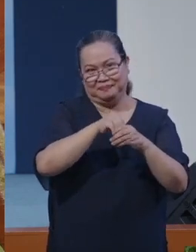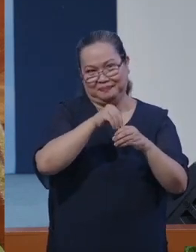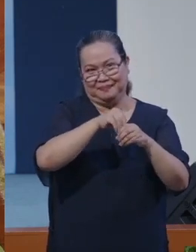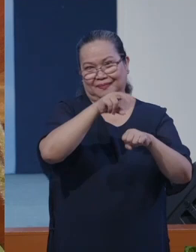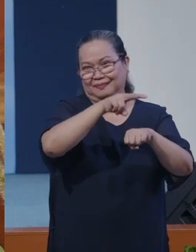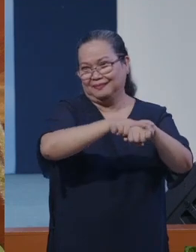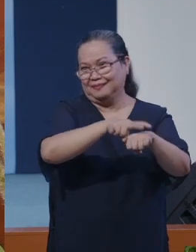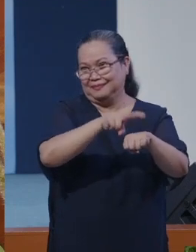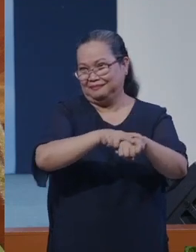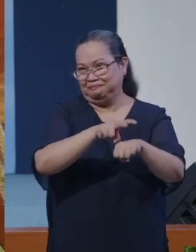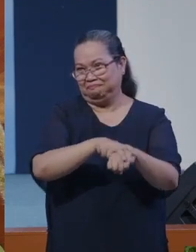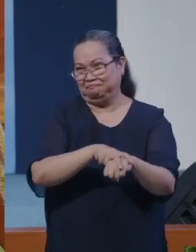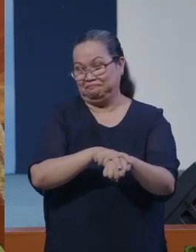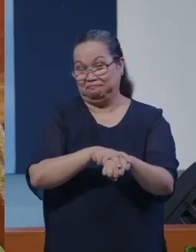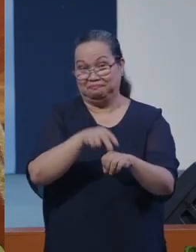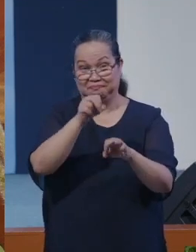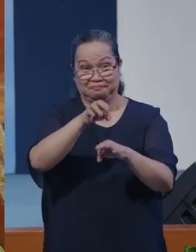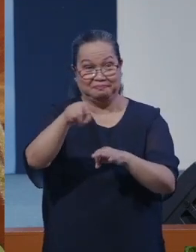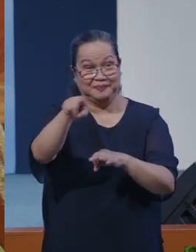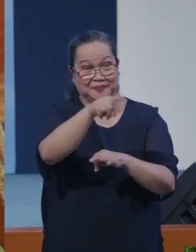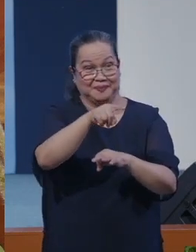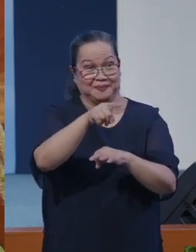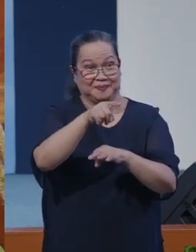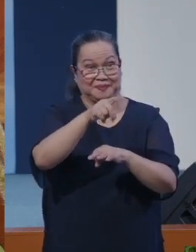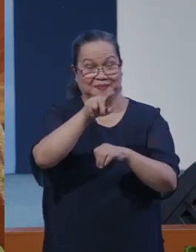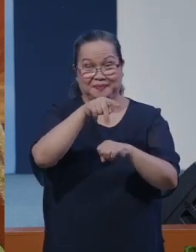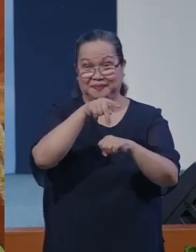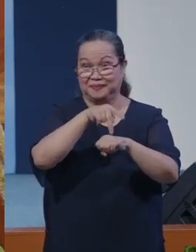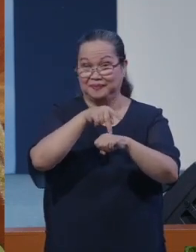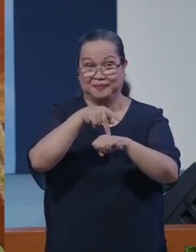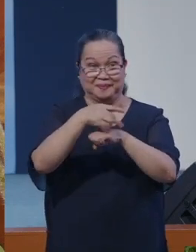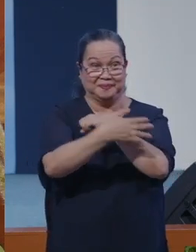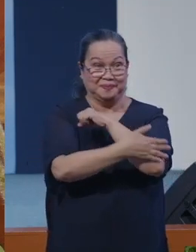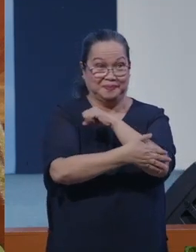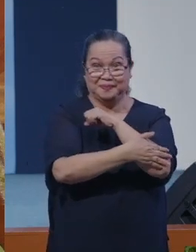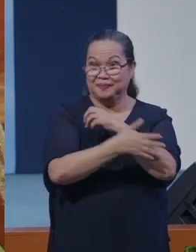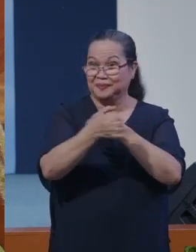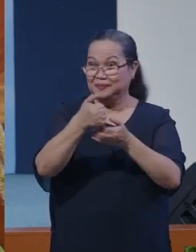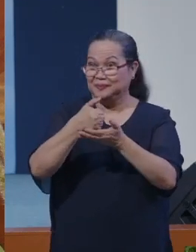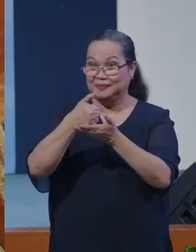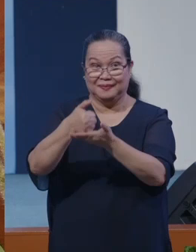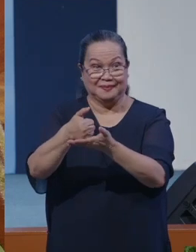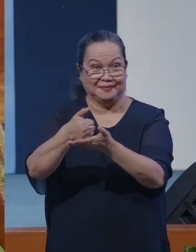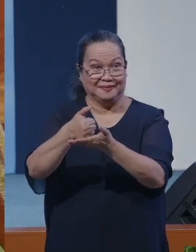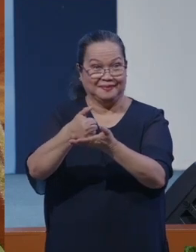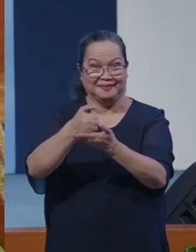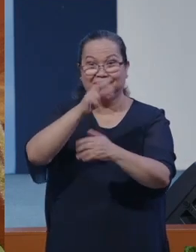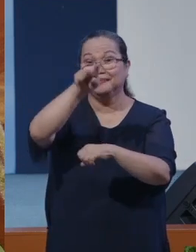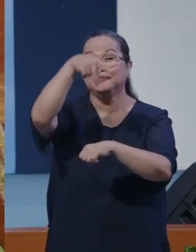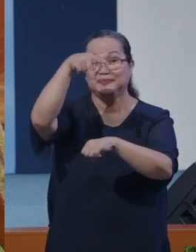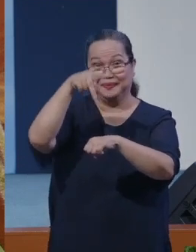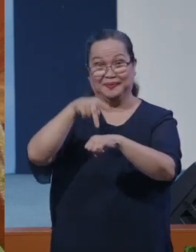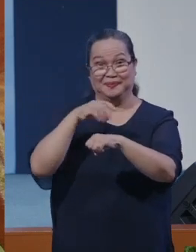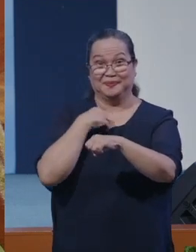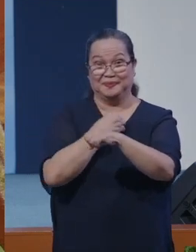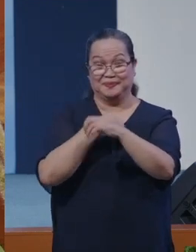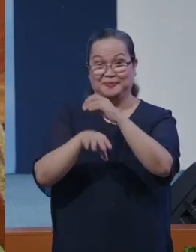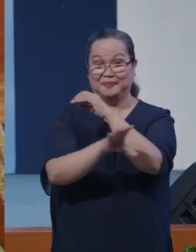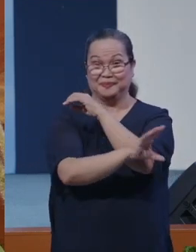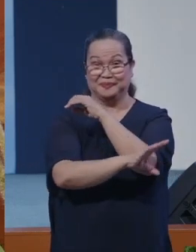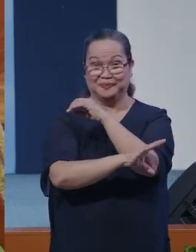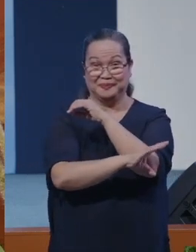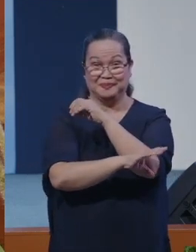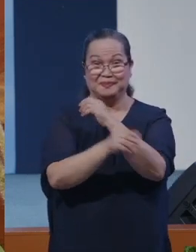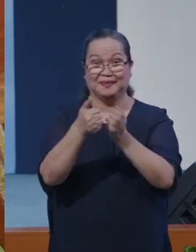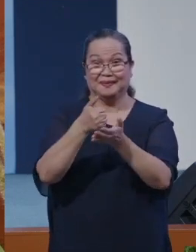Alam nyo, kung kayo po'y makabayan at nais niyong tumulong sa ating bayang Pilipinas, ang pinakamalaki